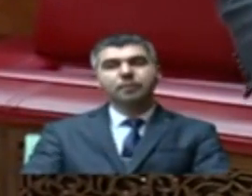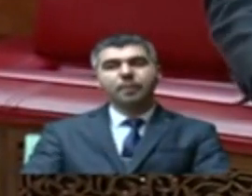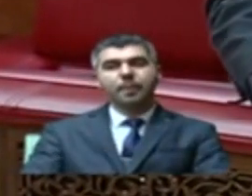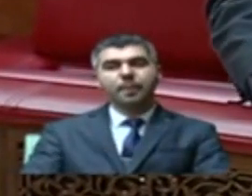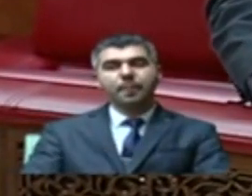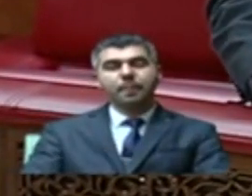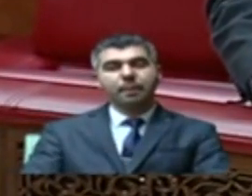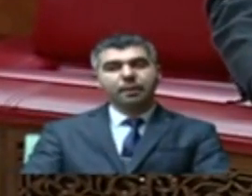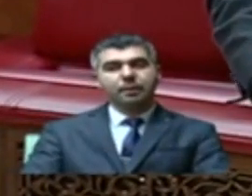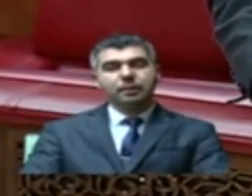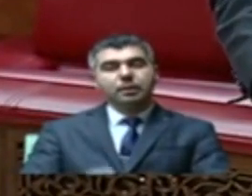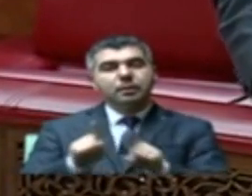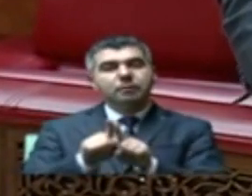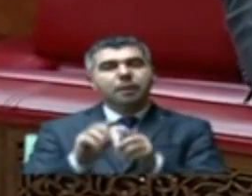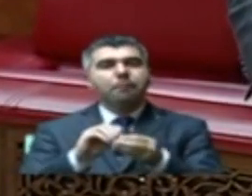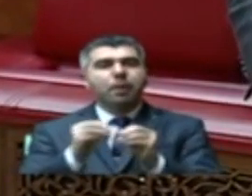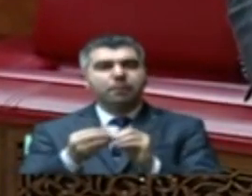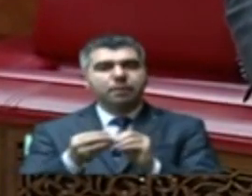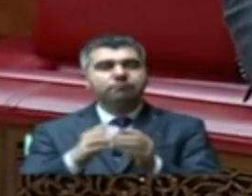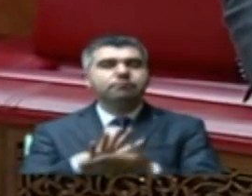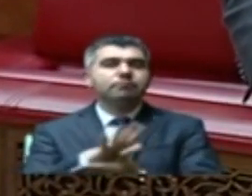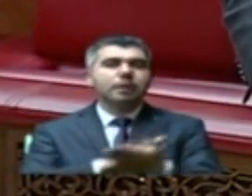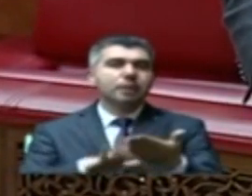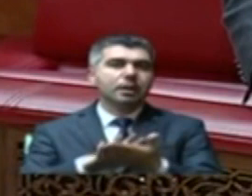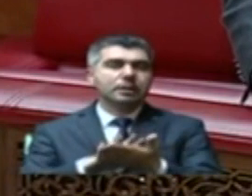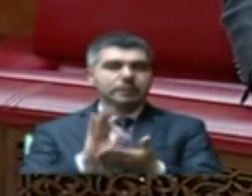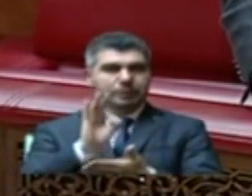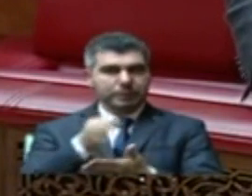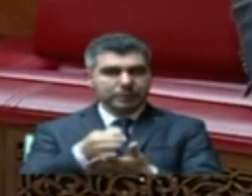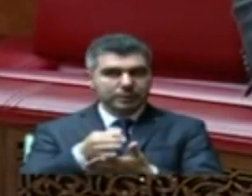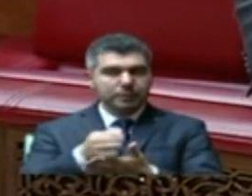طبعا الحل هذا إشكال كبير وانشغال